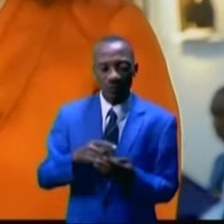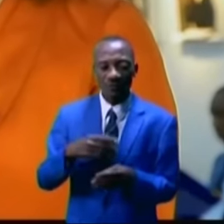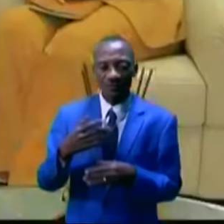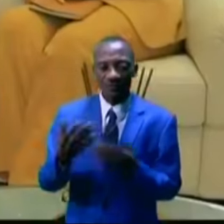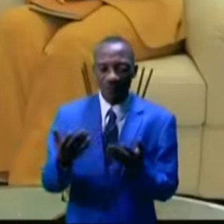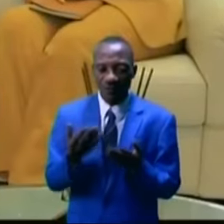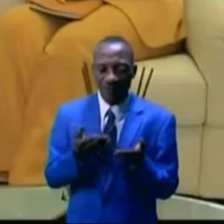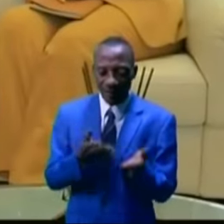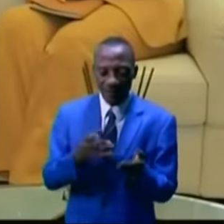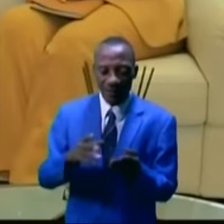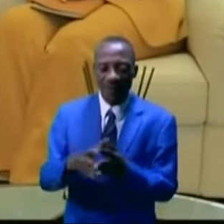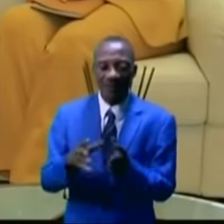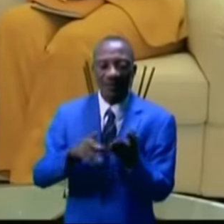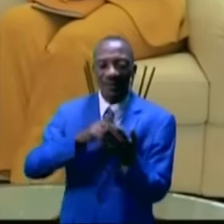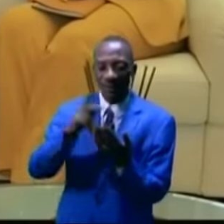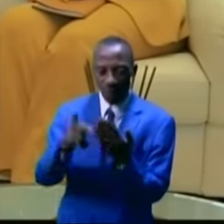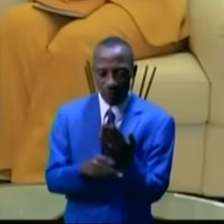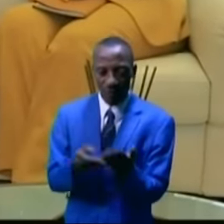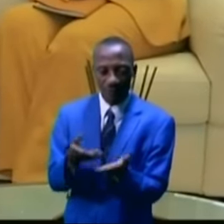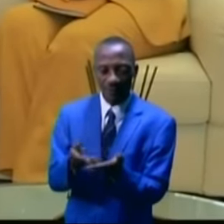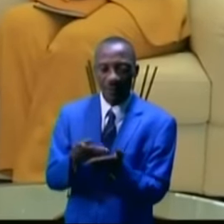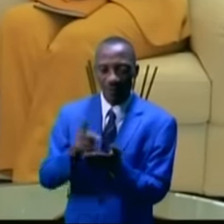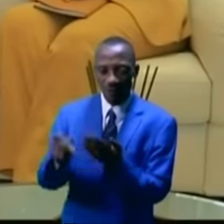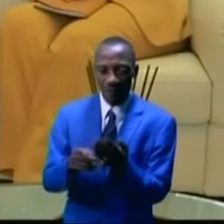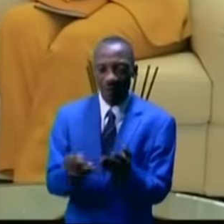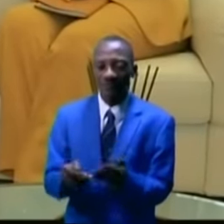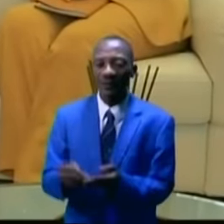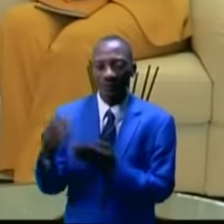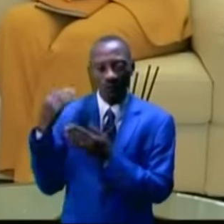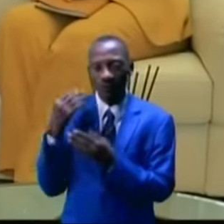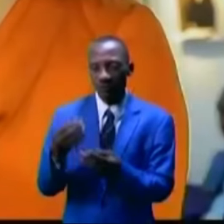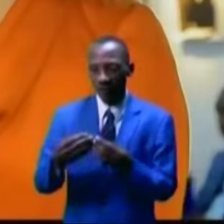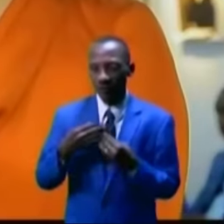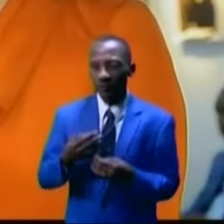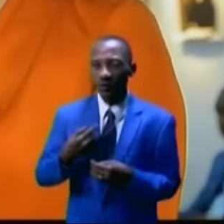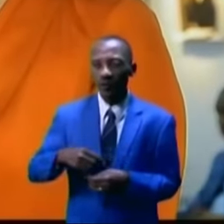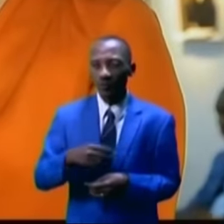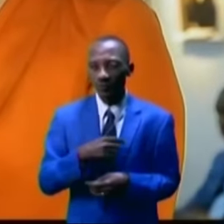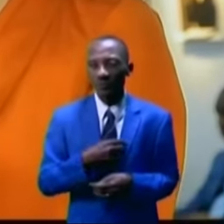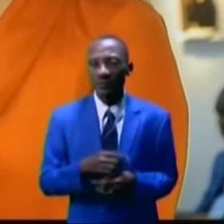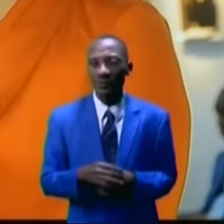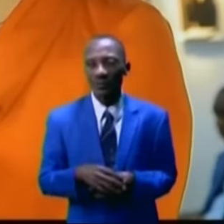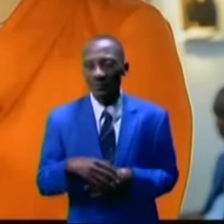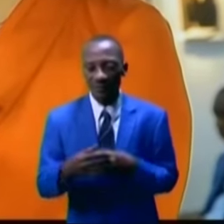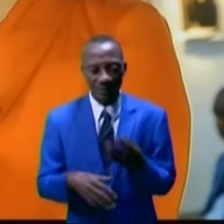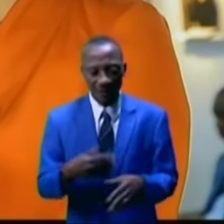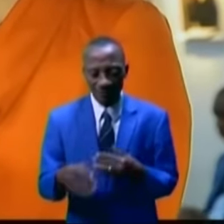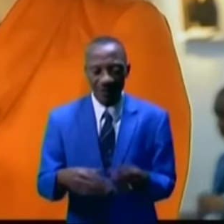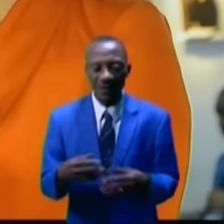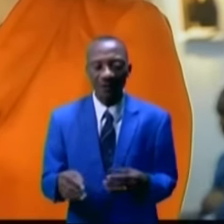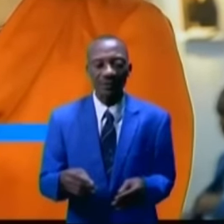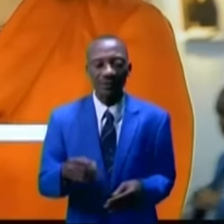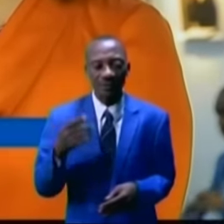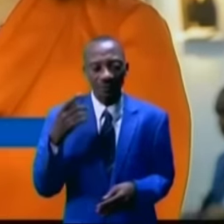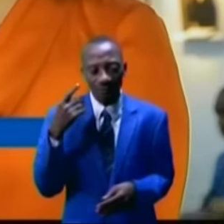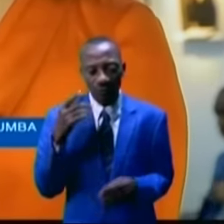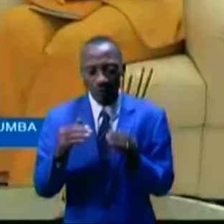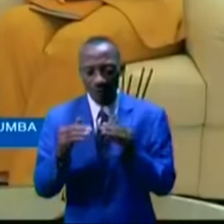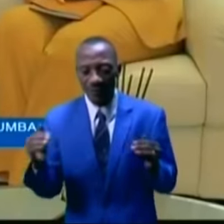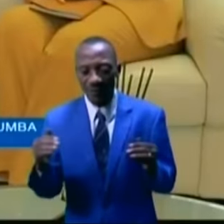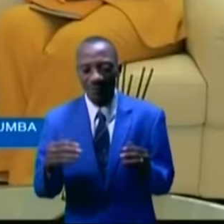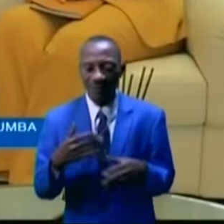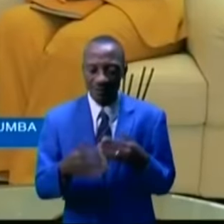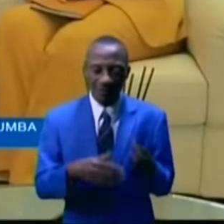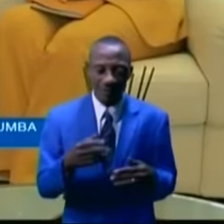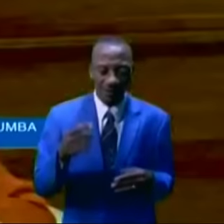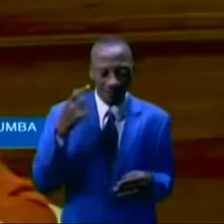pays pour soutenir le peuple congolais et soutenir une solution politique.